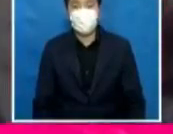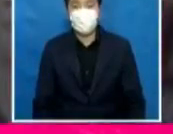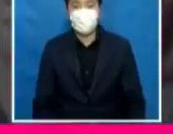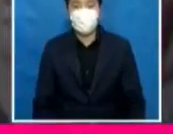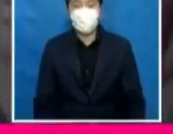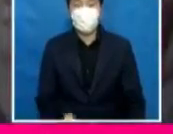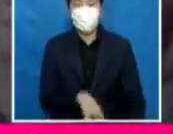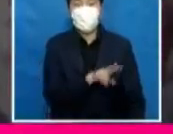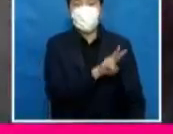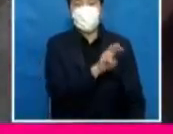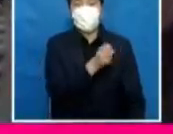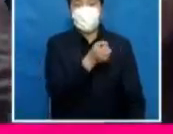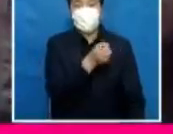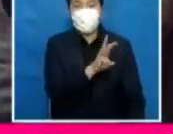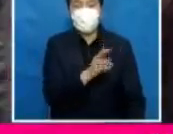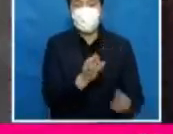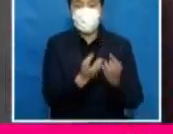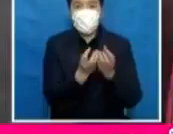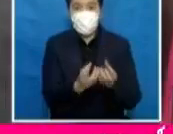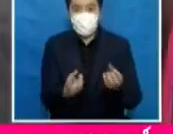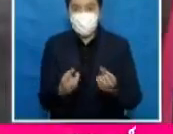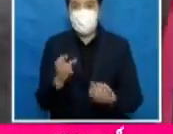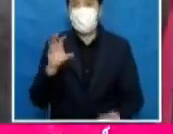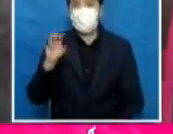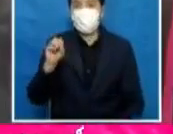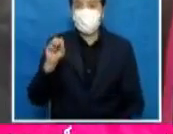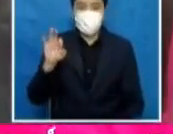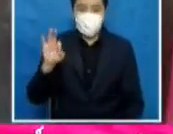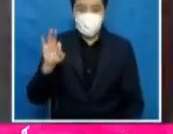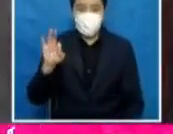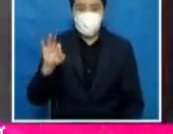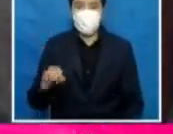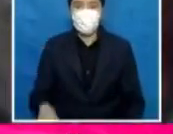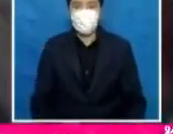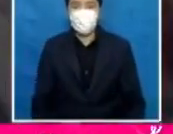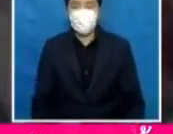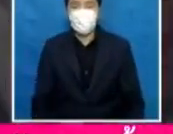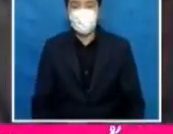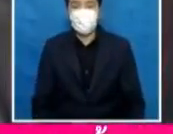งวดที่216จำนวน59ลูก